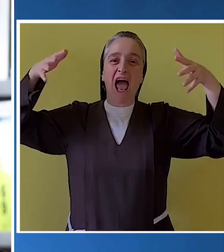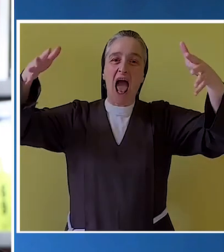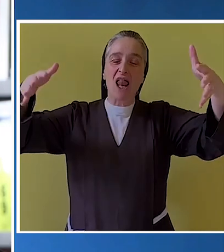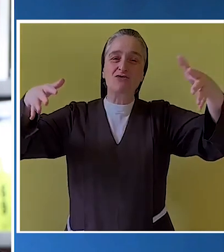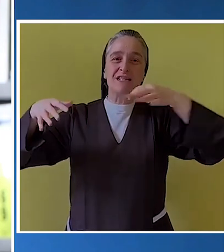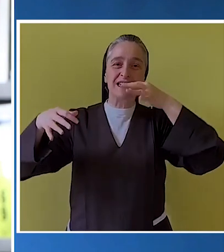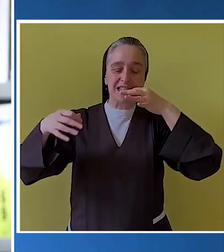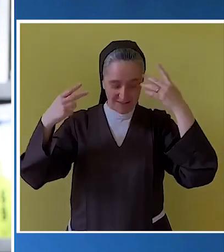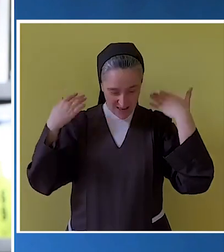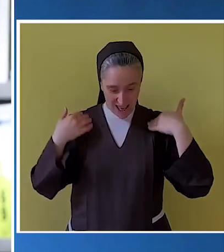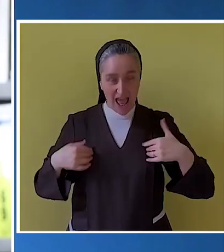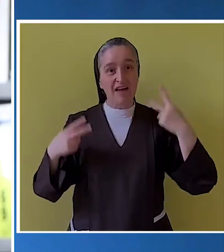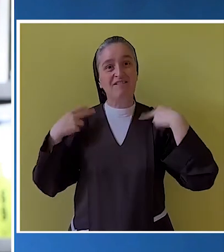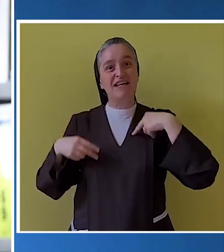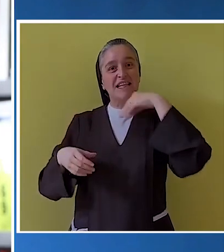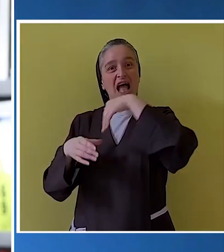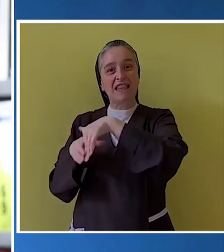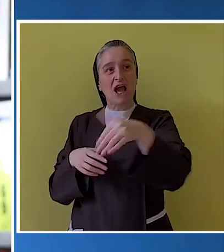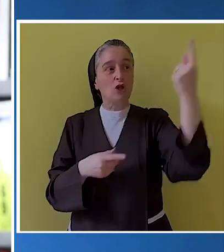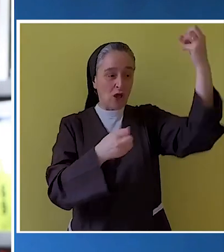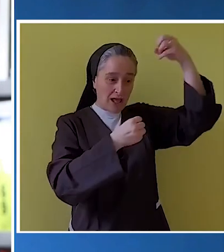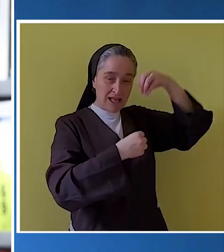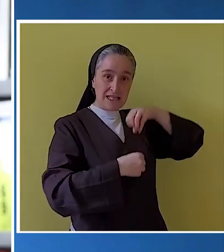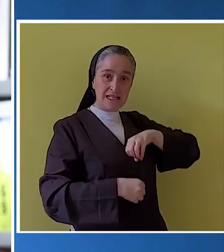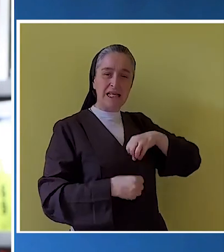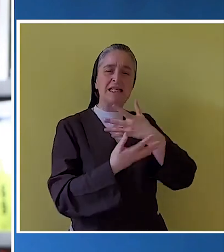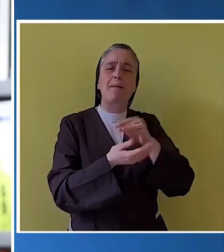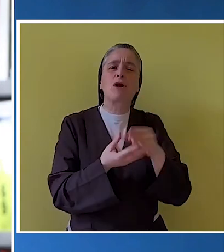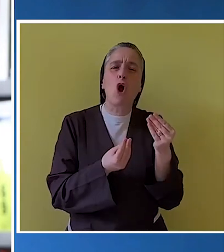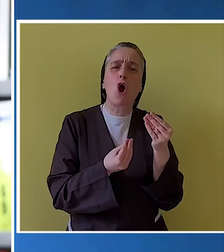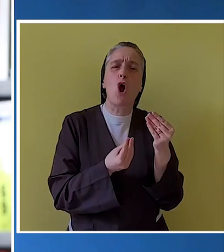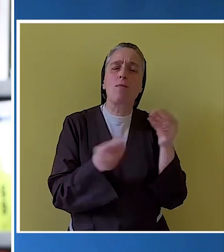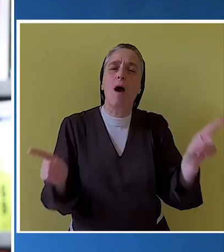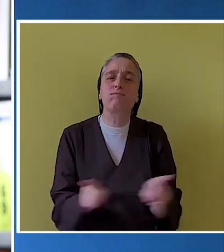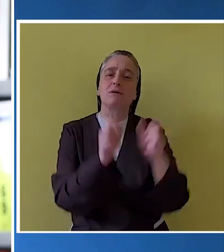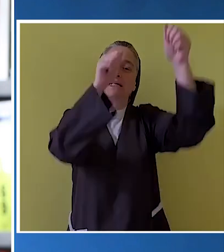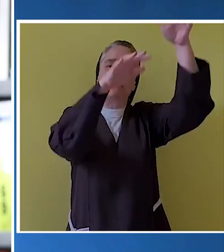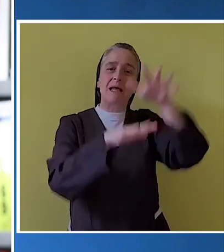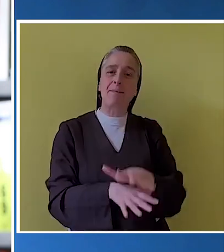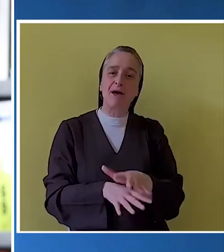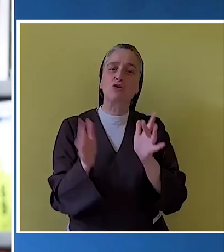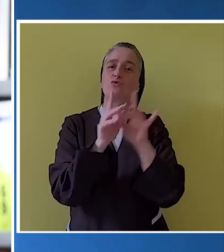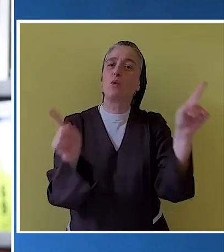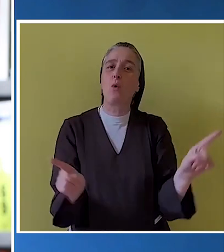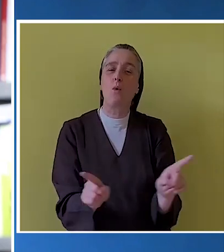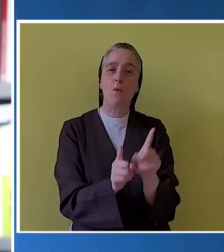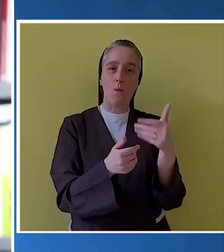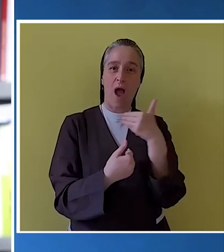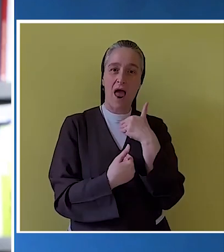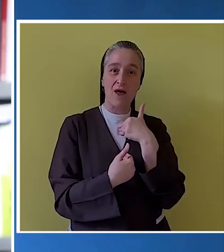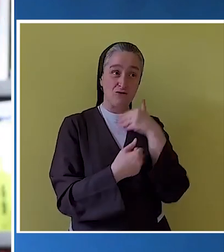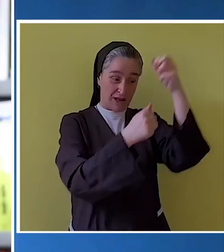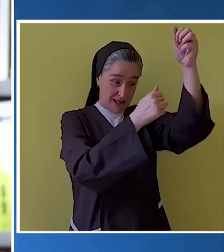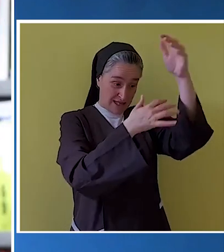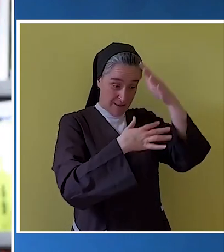scorre dentro i tralci e permette loro di portare frutto. Lo Spirito Santo è lo stesso Spirito che scorre dentro Gesù e se lo lasci scorrere dentro di te ti fa essere